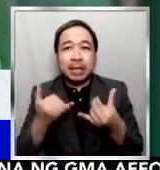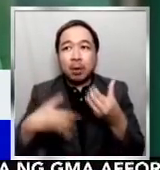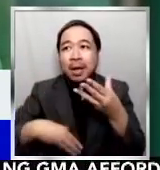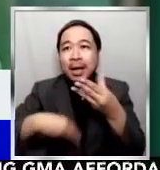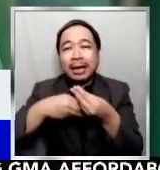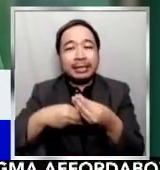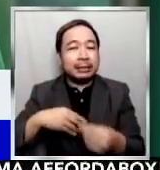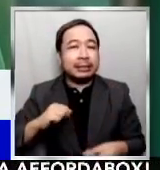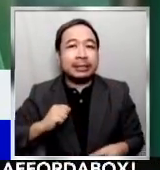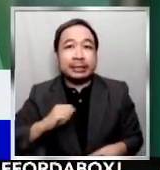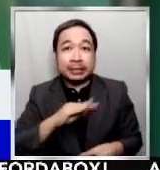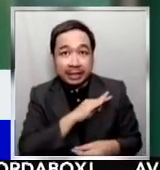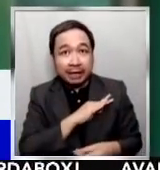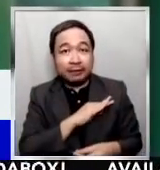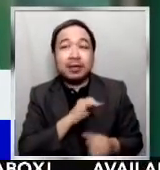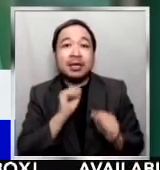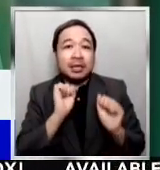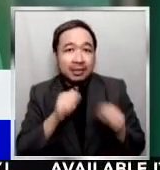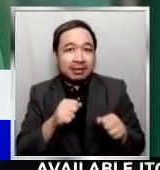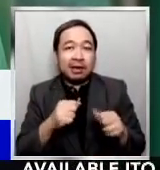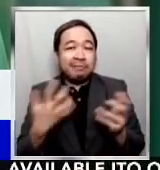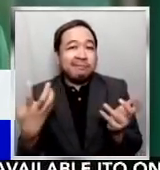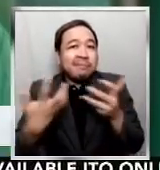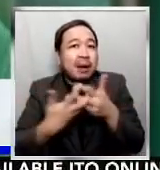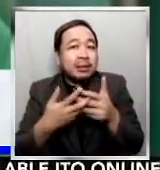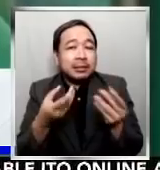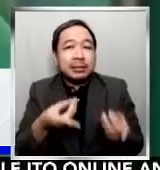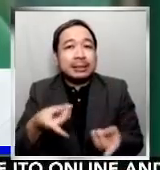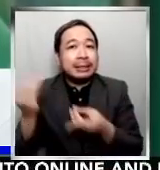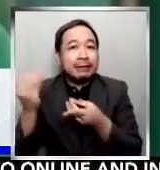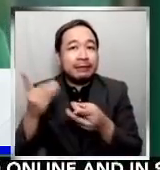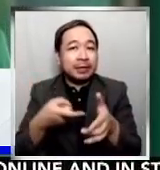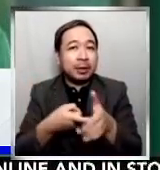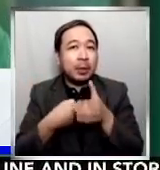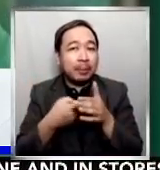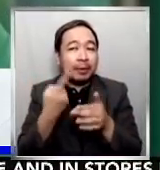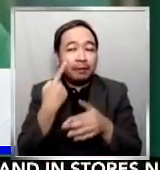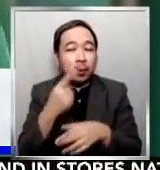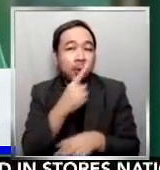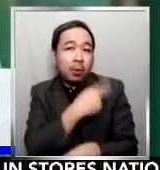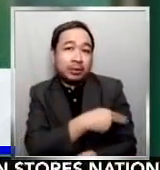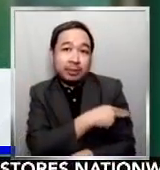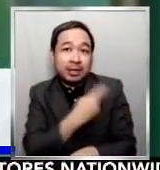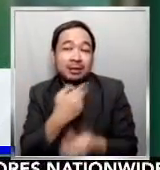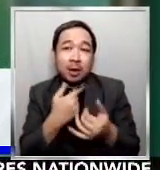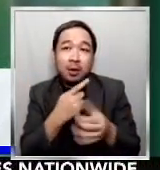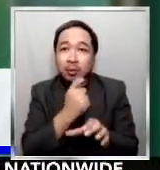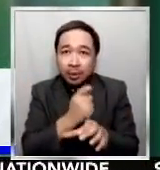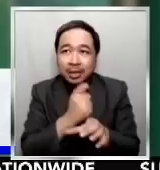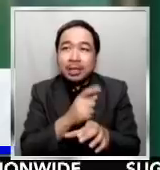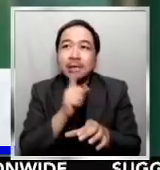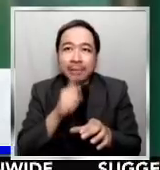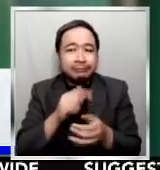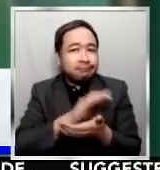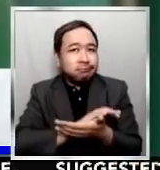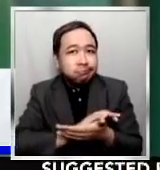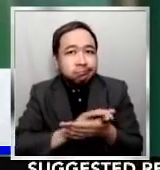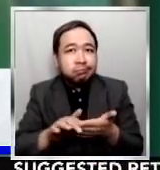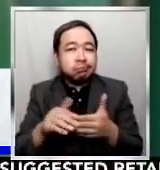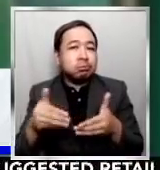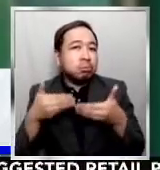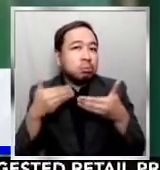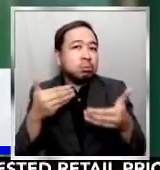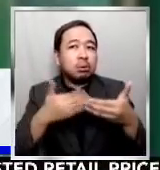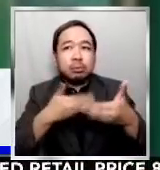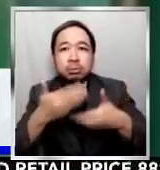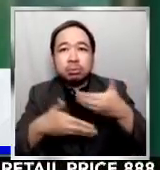mga delivery requirements ng mga hospitals namin. So mga trucks namin, dapat condition para tuloy-tuloy po yung